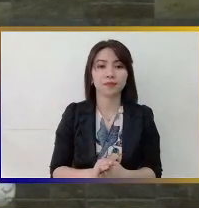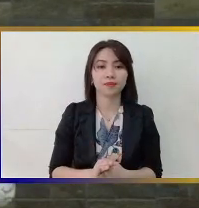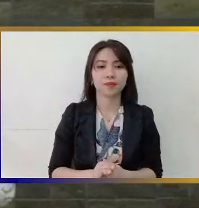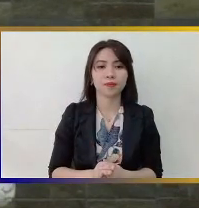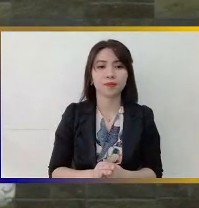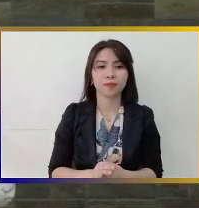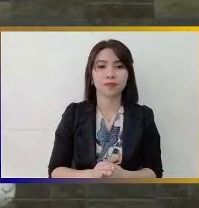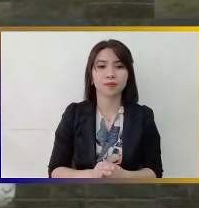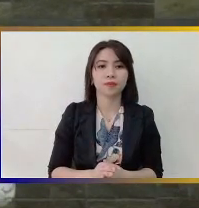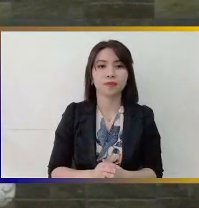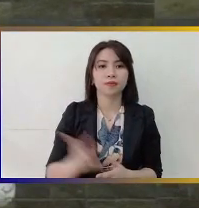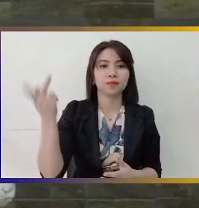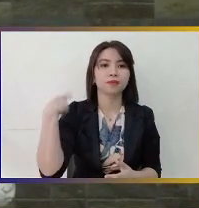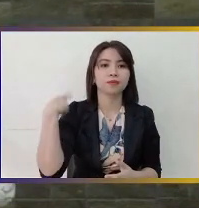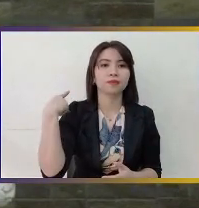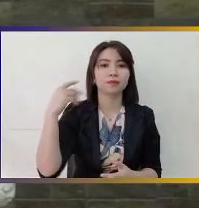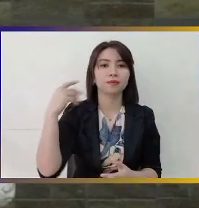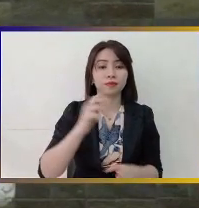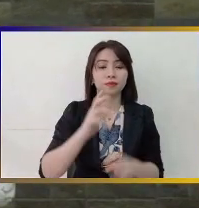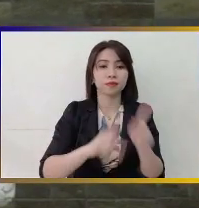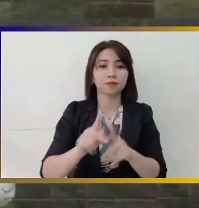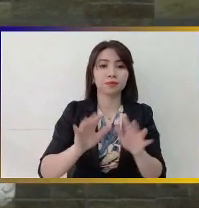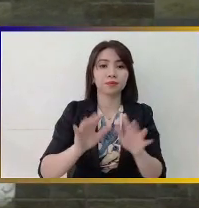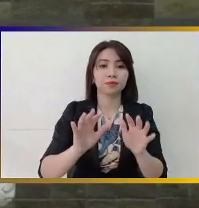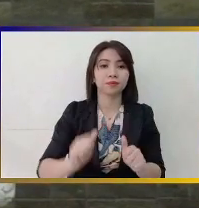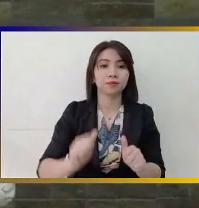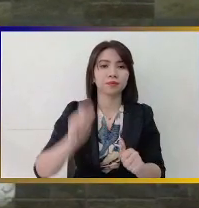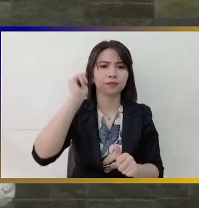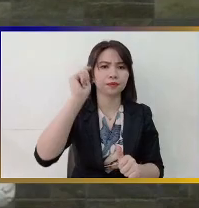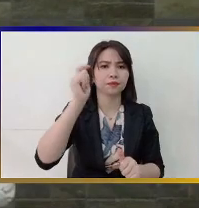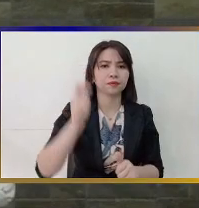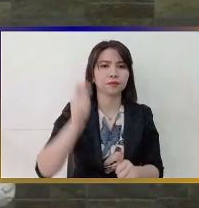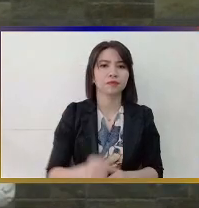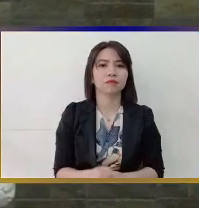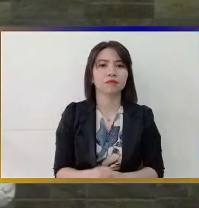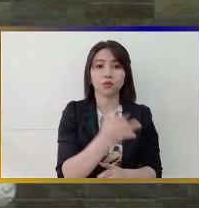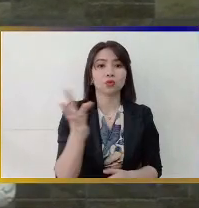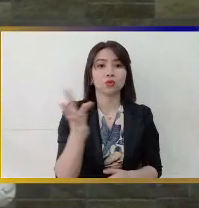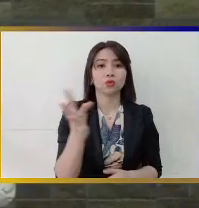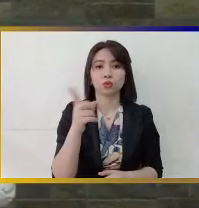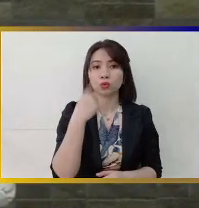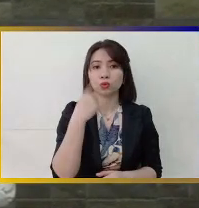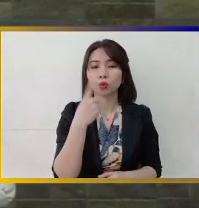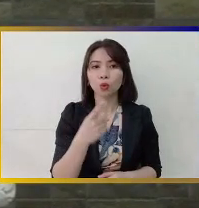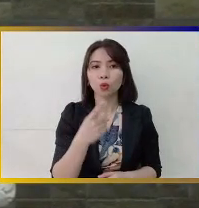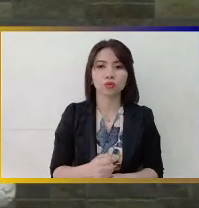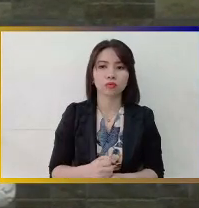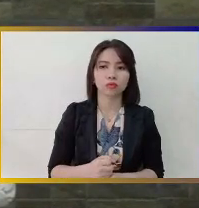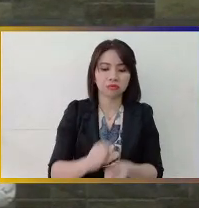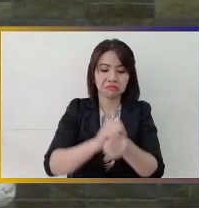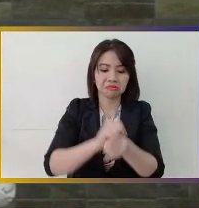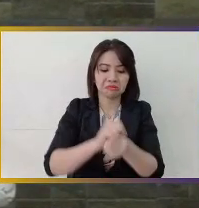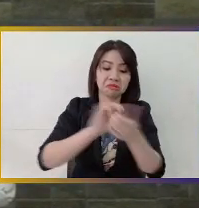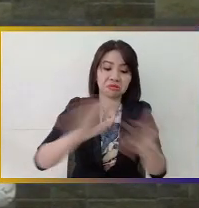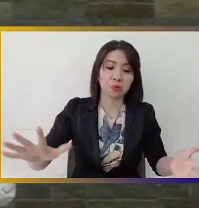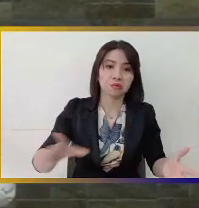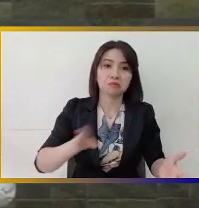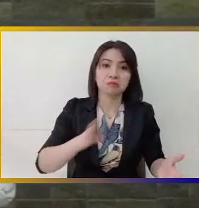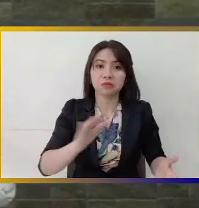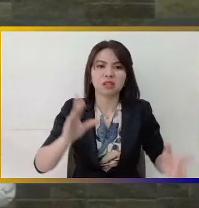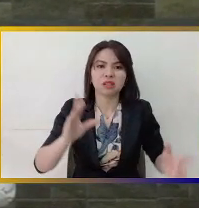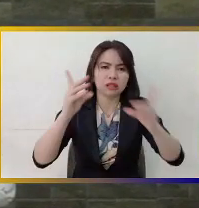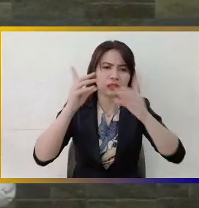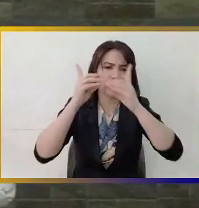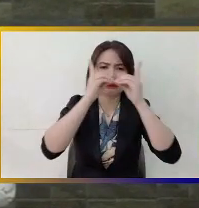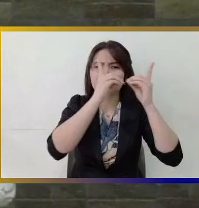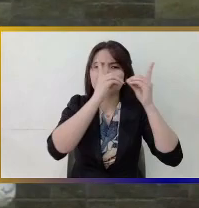Somebody can testify. Kayo mga pumasok dito na dati kayong dinurog kayo ng drug addiction. Pumasok